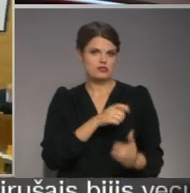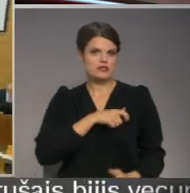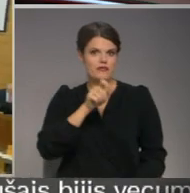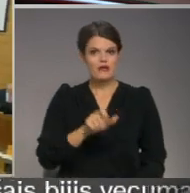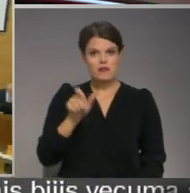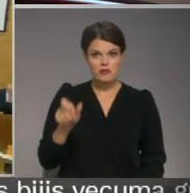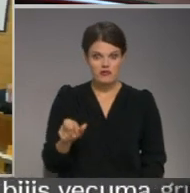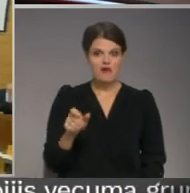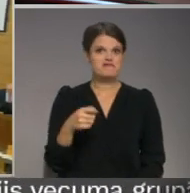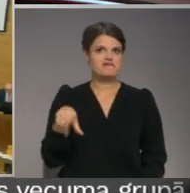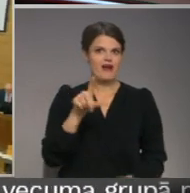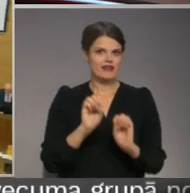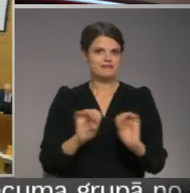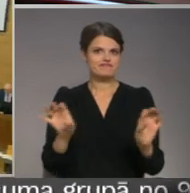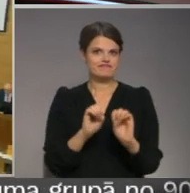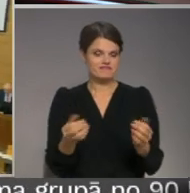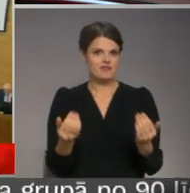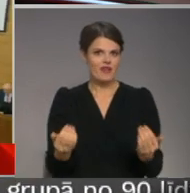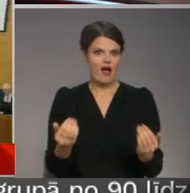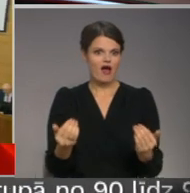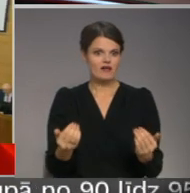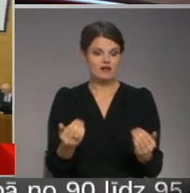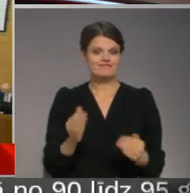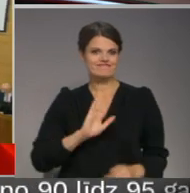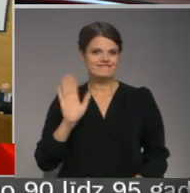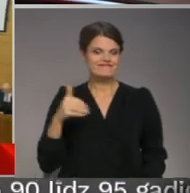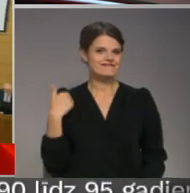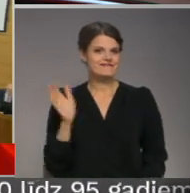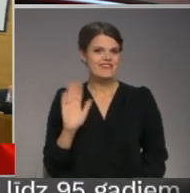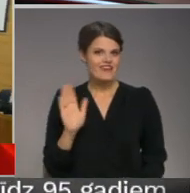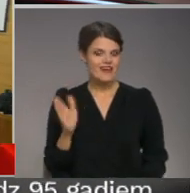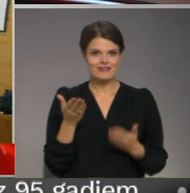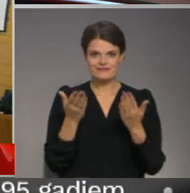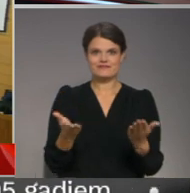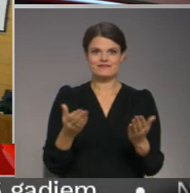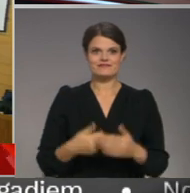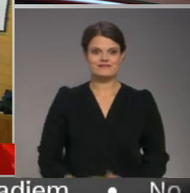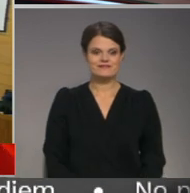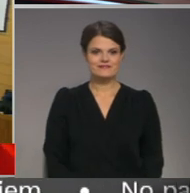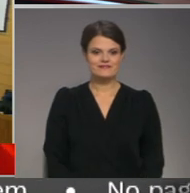ziņos man kolēģi Odita Krenberga. Odita, esi sveicināta un vārds šurīt tev.